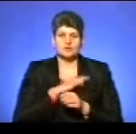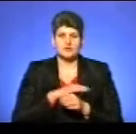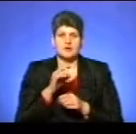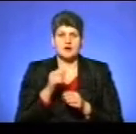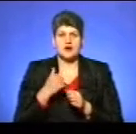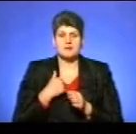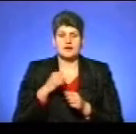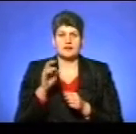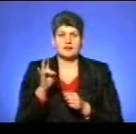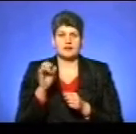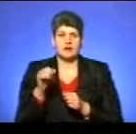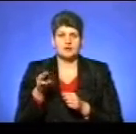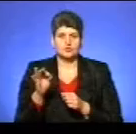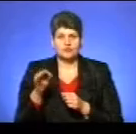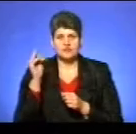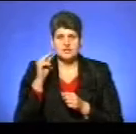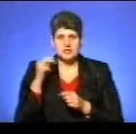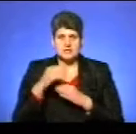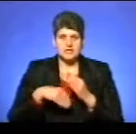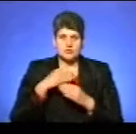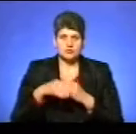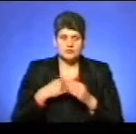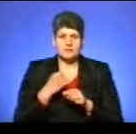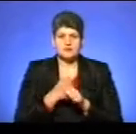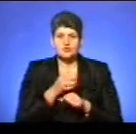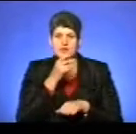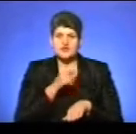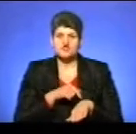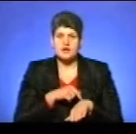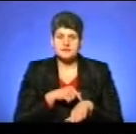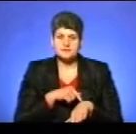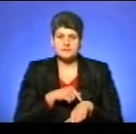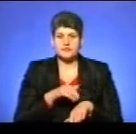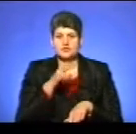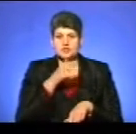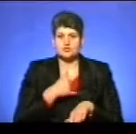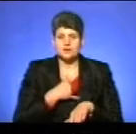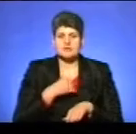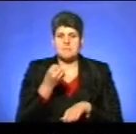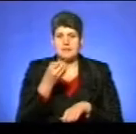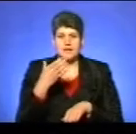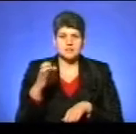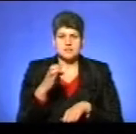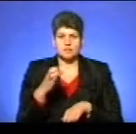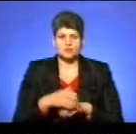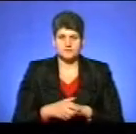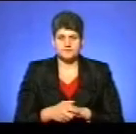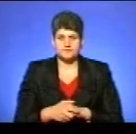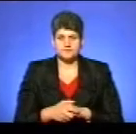Вчаться накладати жгути, працюємо на час. Час у нас 15 секунд. Ця